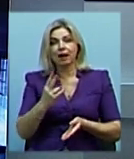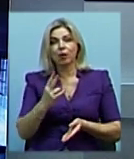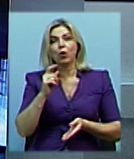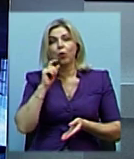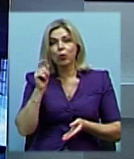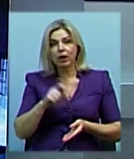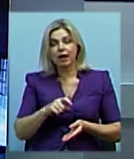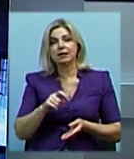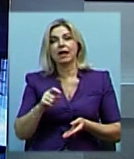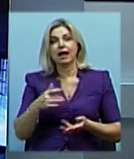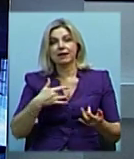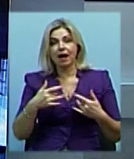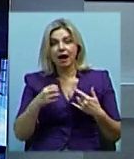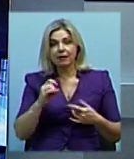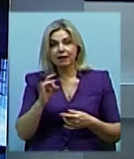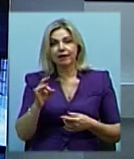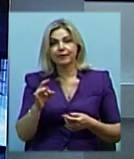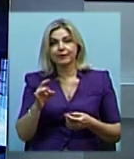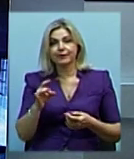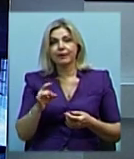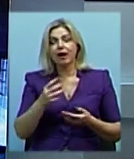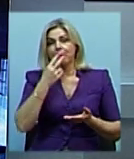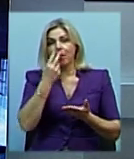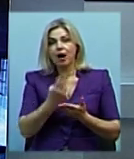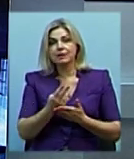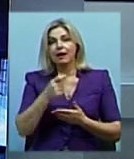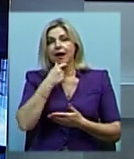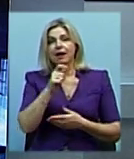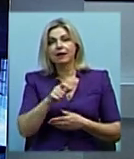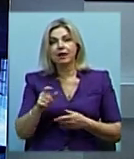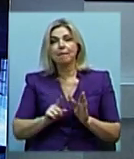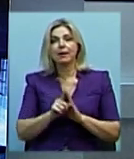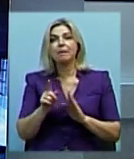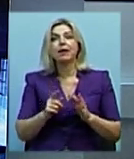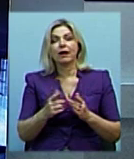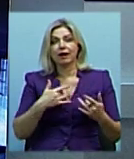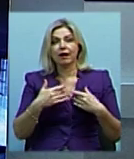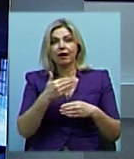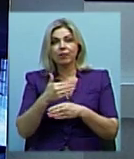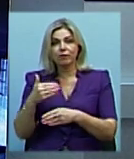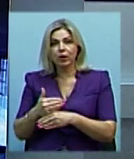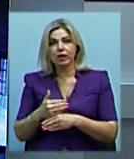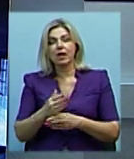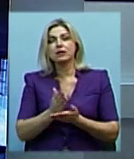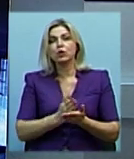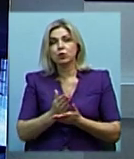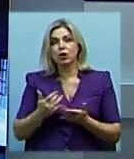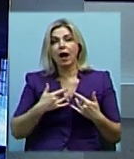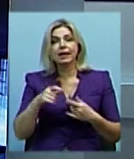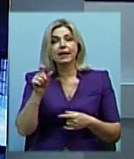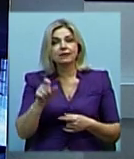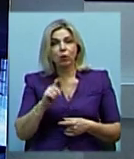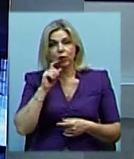академічний український театр драми та музичної комедії представляє глядачам прем'єру мелодраматичної комедії заслуженого артиста